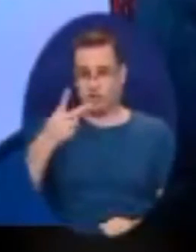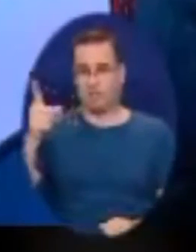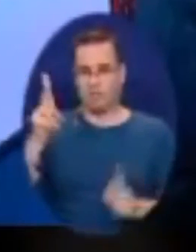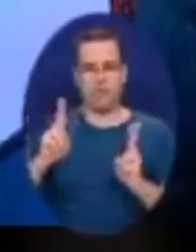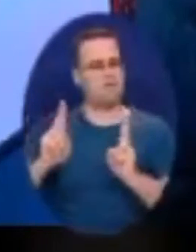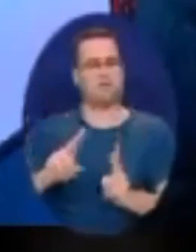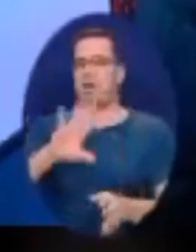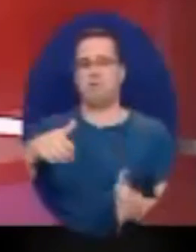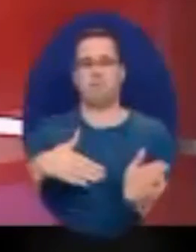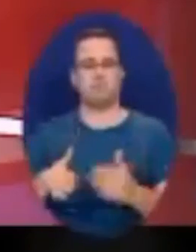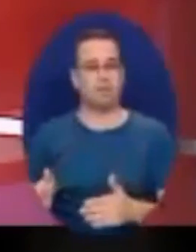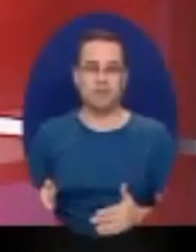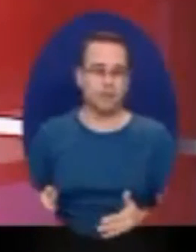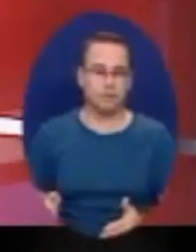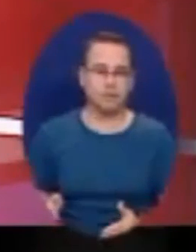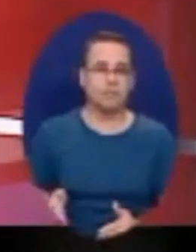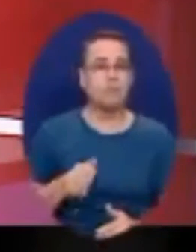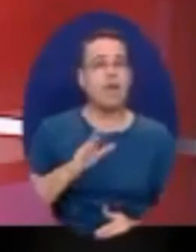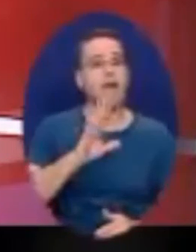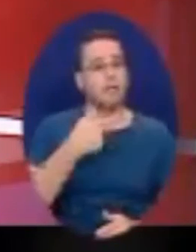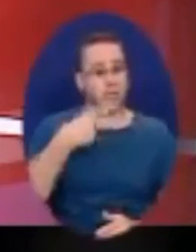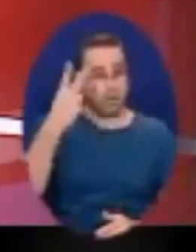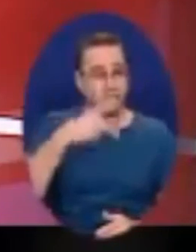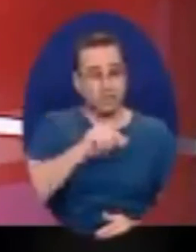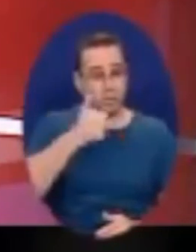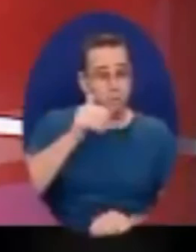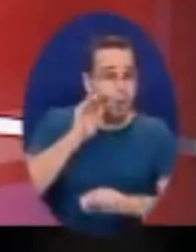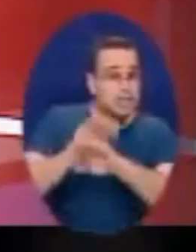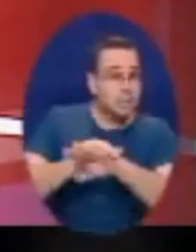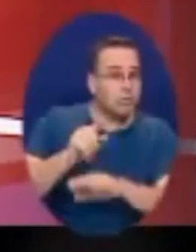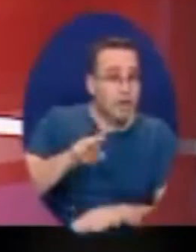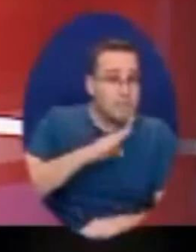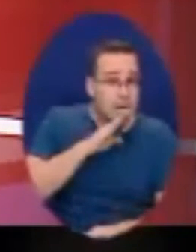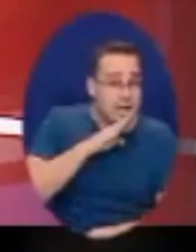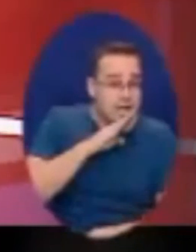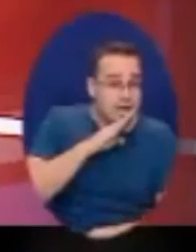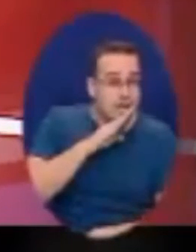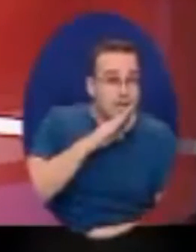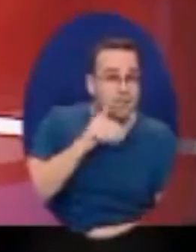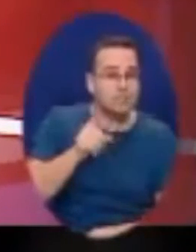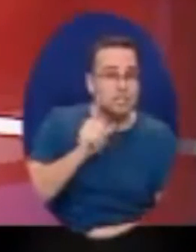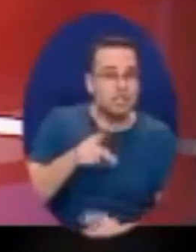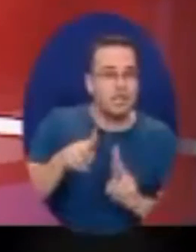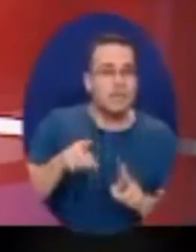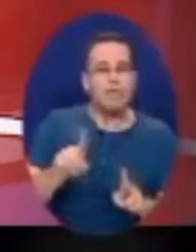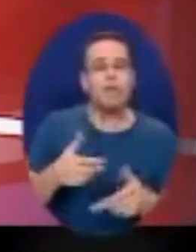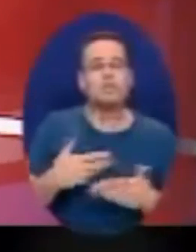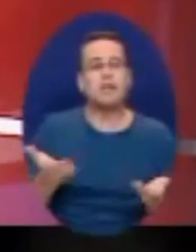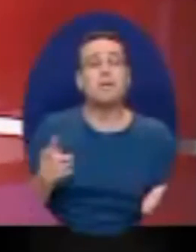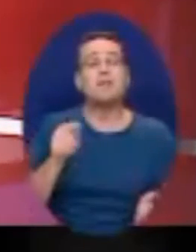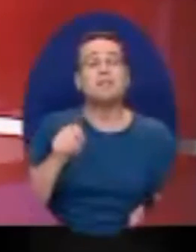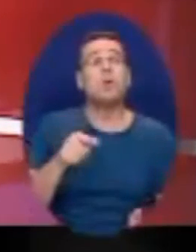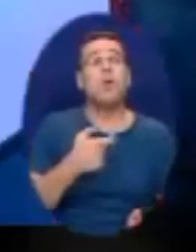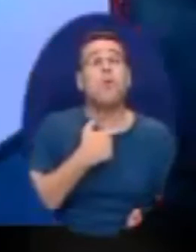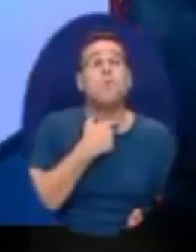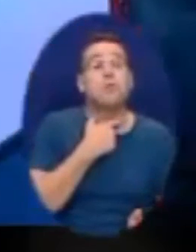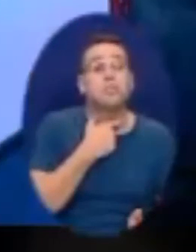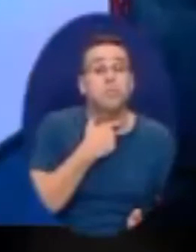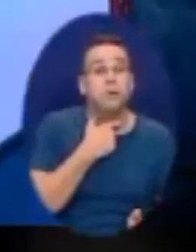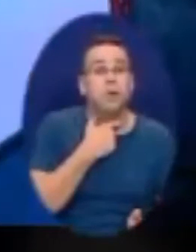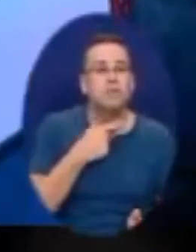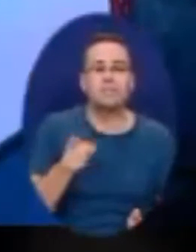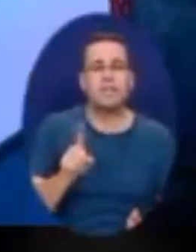אבל הדבר הכי חשוב, מה שהבנתי, זה קודם כל לזהות הבעיה, לזהות שיש בעיה ושהיא צריכה, וזה לא סתם להוריד. זו מצוקה. זה